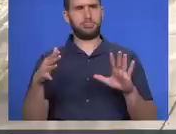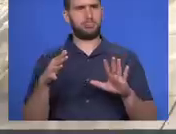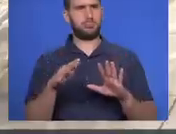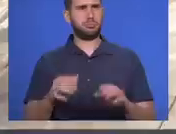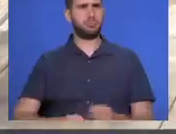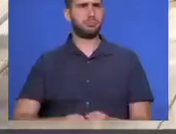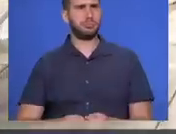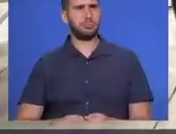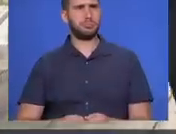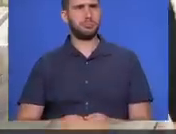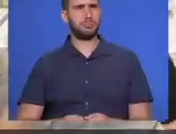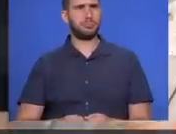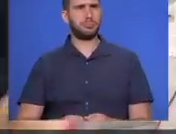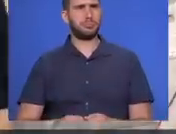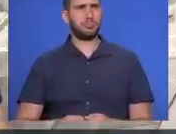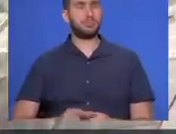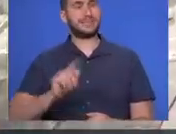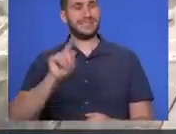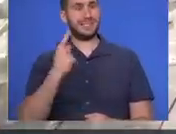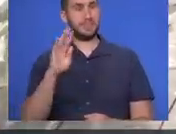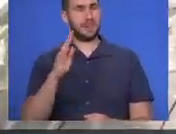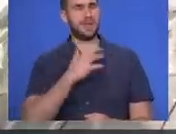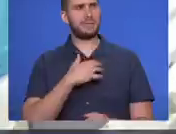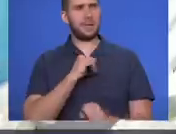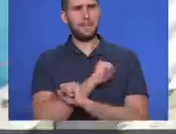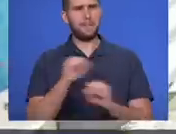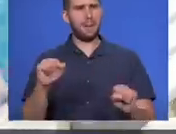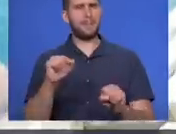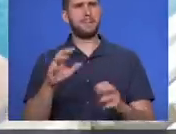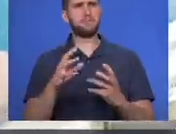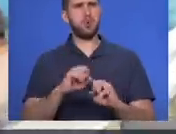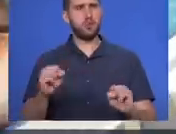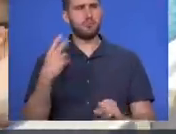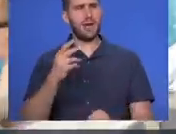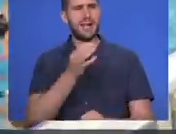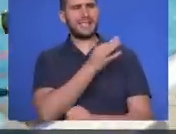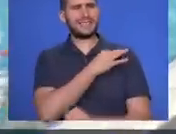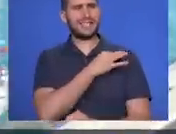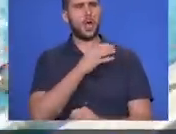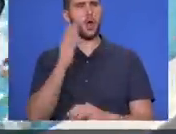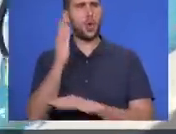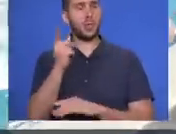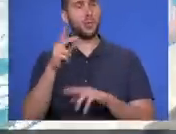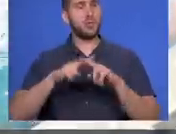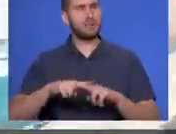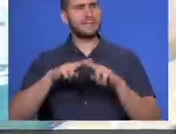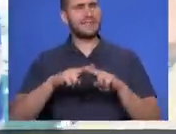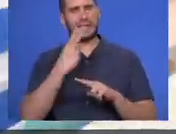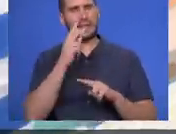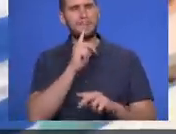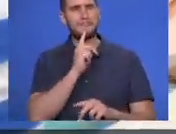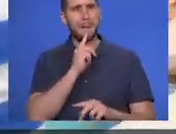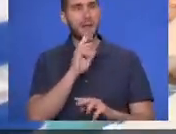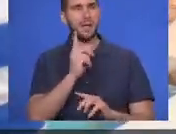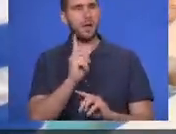לגמרי. זיו בטר נפצע בפיצוץ בשדה מוקשים כששרת כקצין בגולני. הוא נותר עם שרידי ראייה בלבד, מה שלא